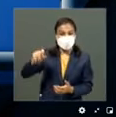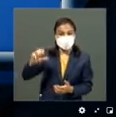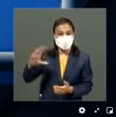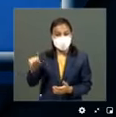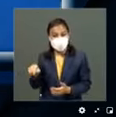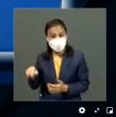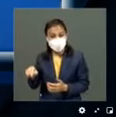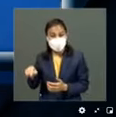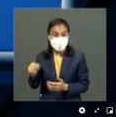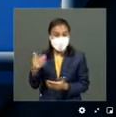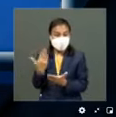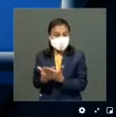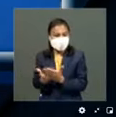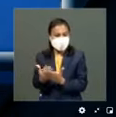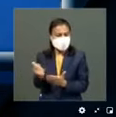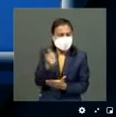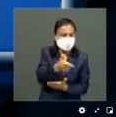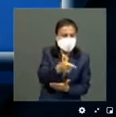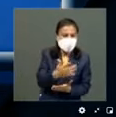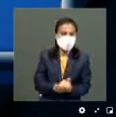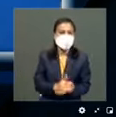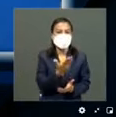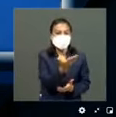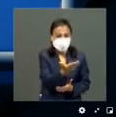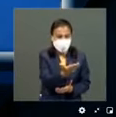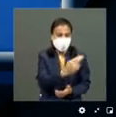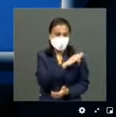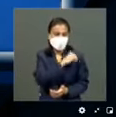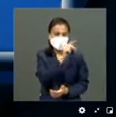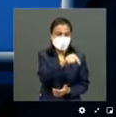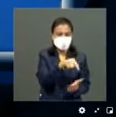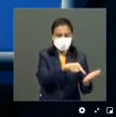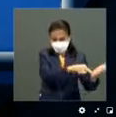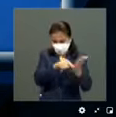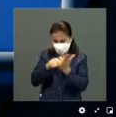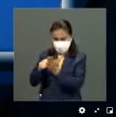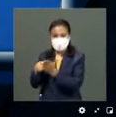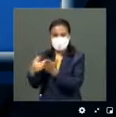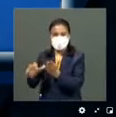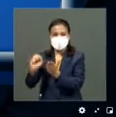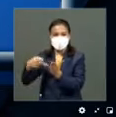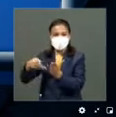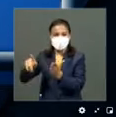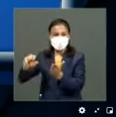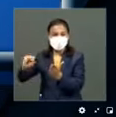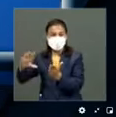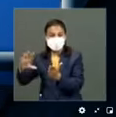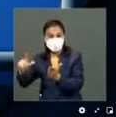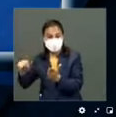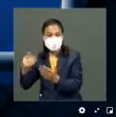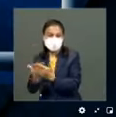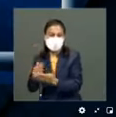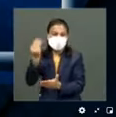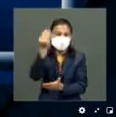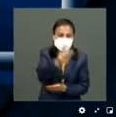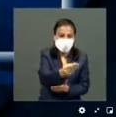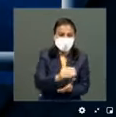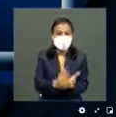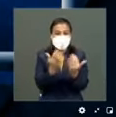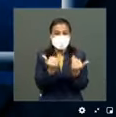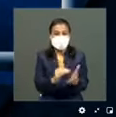ว้ก็ขอให้โรงพยาบาลได้กรุณาทำเรื่องเสนอมาสปช.ก็จะทำหน้าที่จ่ายให้ท่านชดเชยดังนั้นขณะนี้จึงไม่มีเหตุ